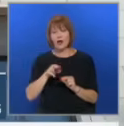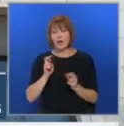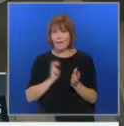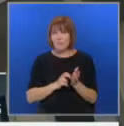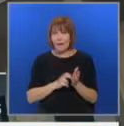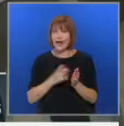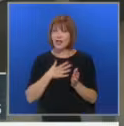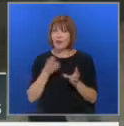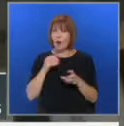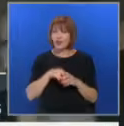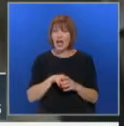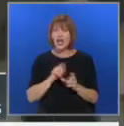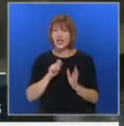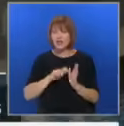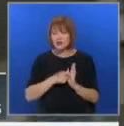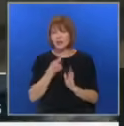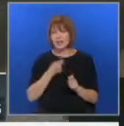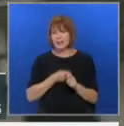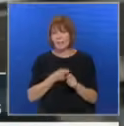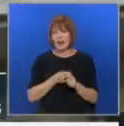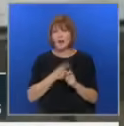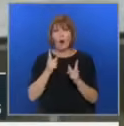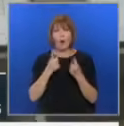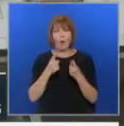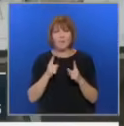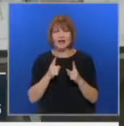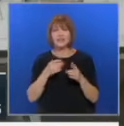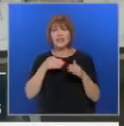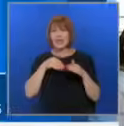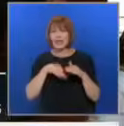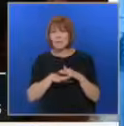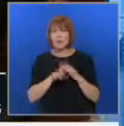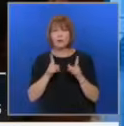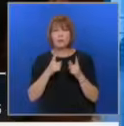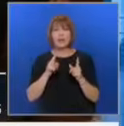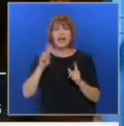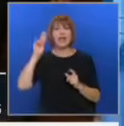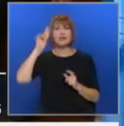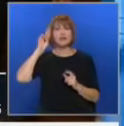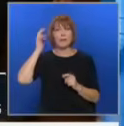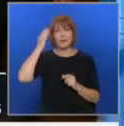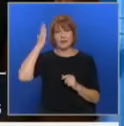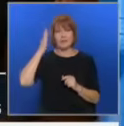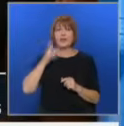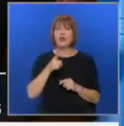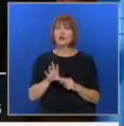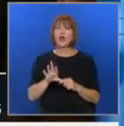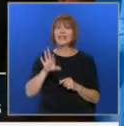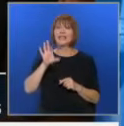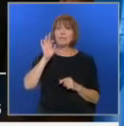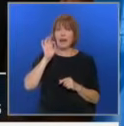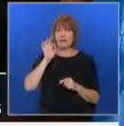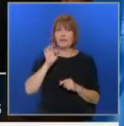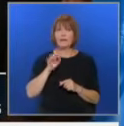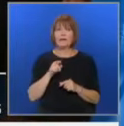прави само в случай, че управител или подуправител е станал служебен премиер. Андрей Гюров беше избран за подуправител на